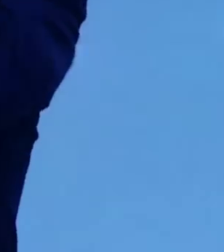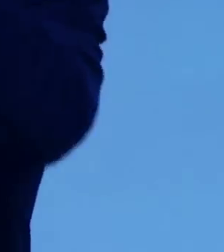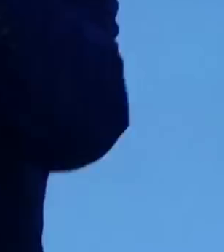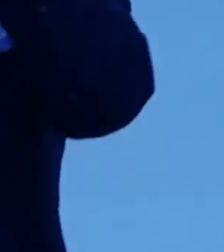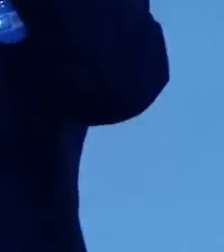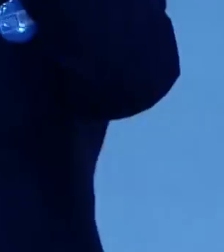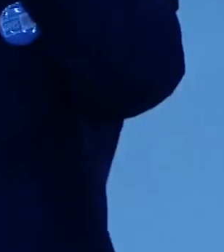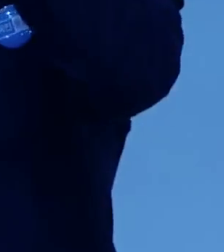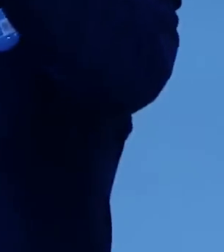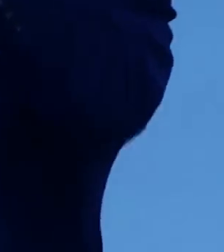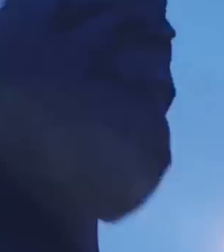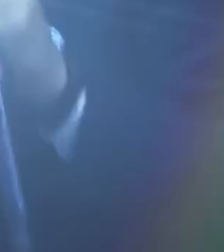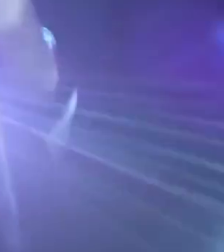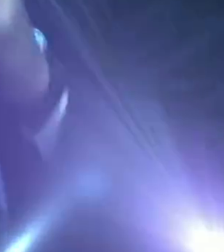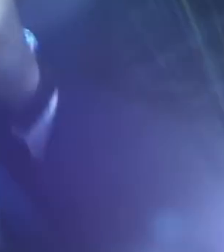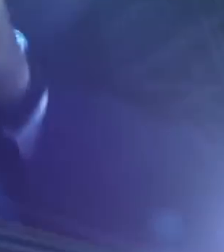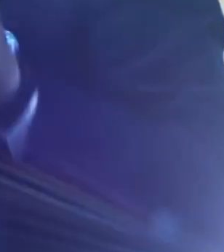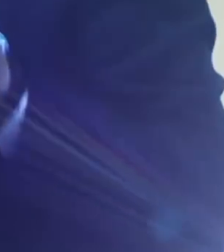정당이